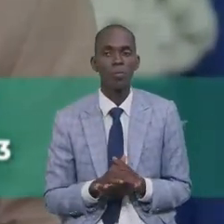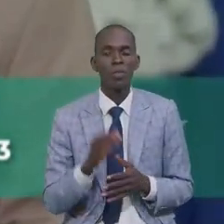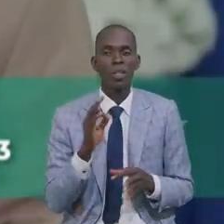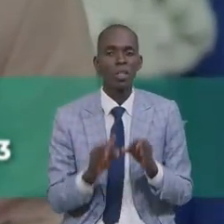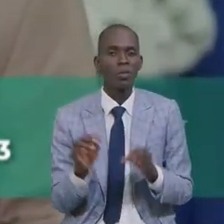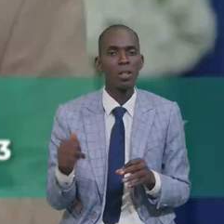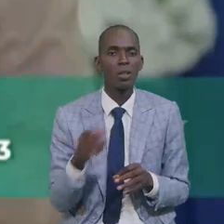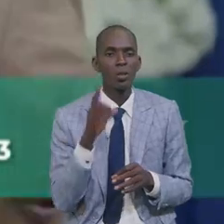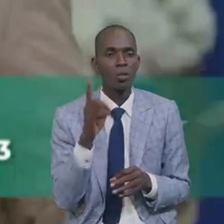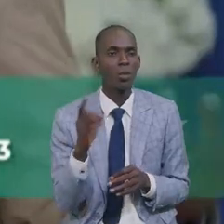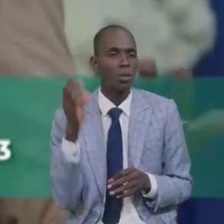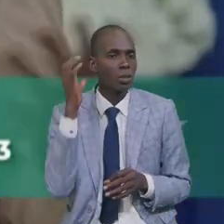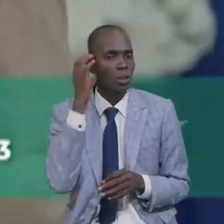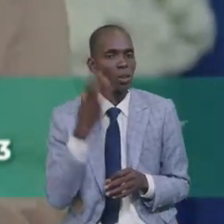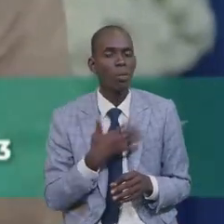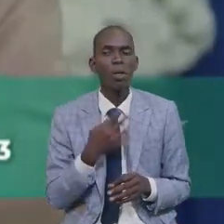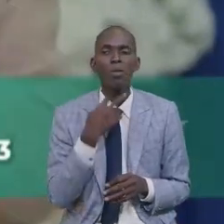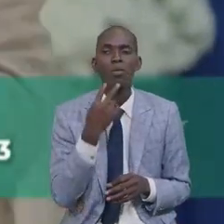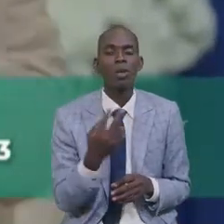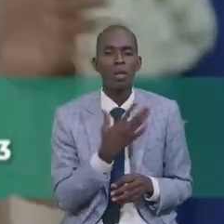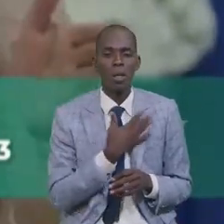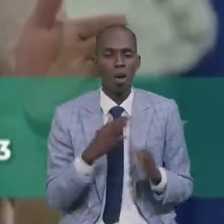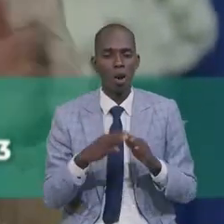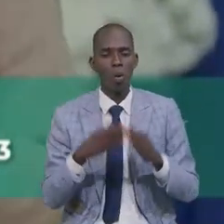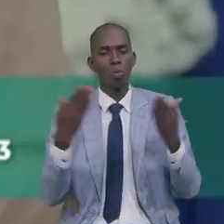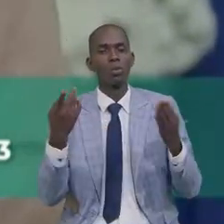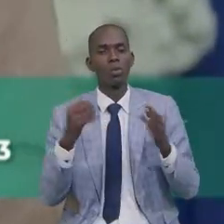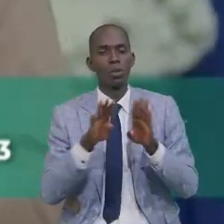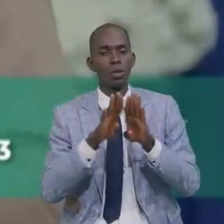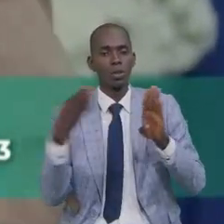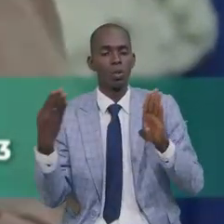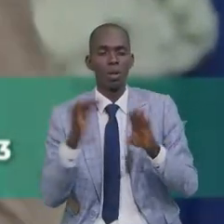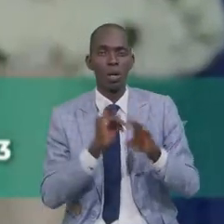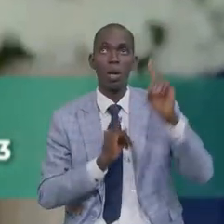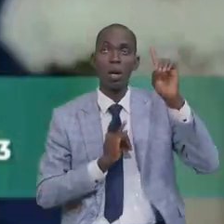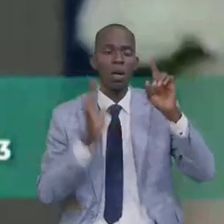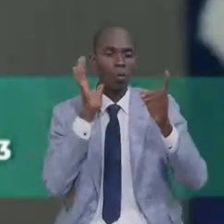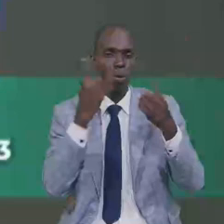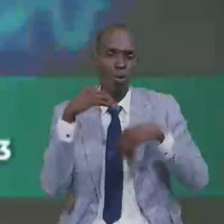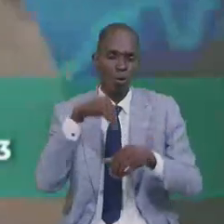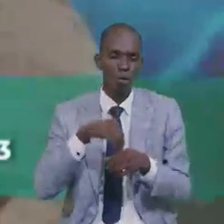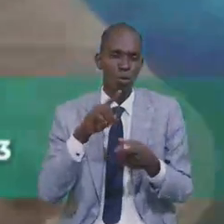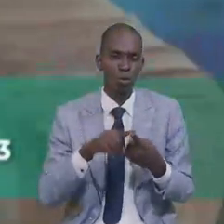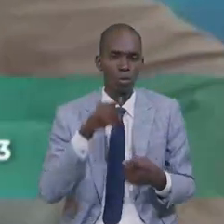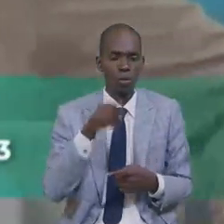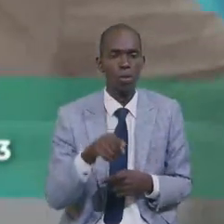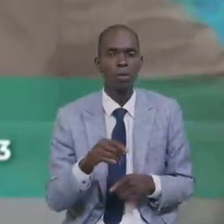frappe. Si quelqu'un entend ma voix et ouvre la porte, j'entrerai chez lui.